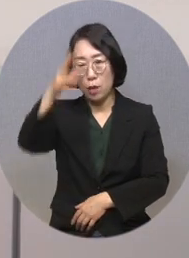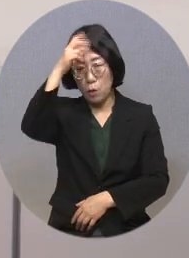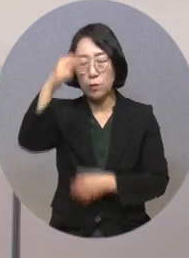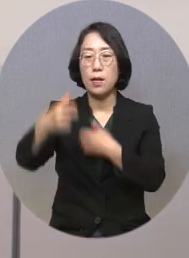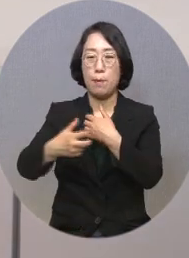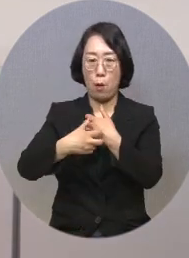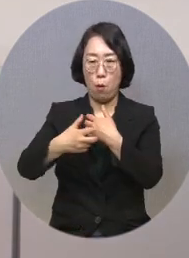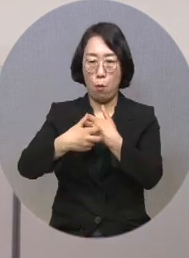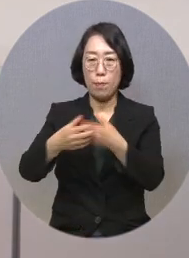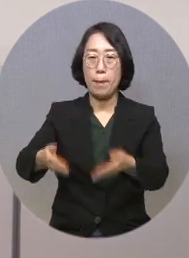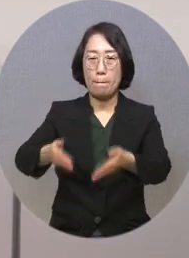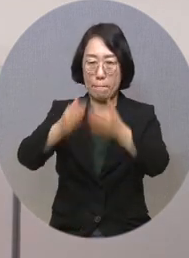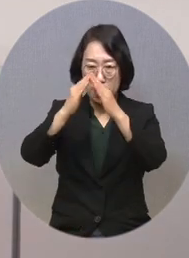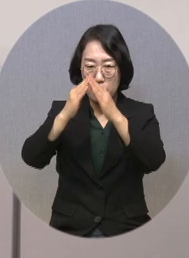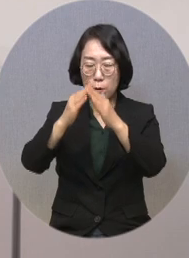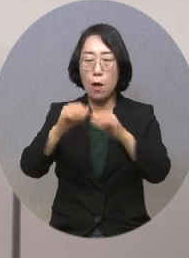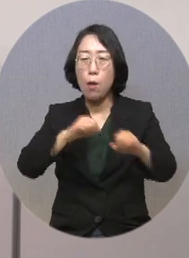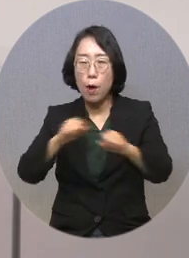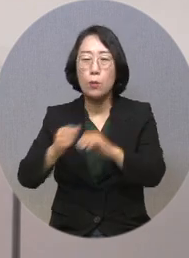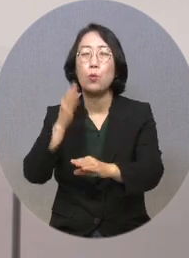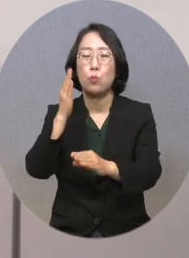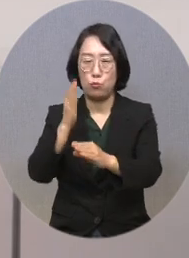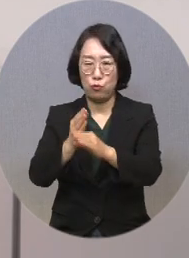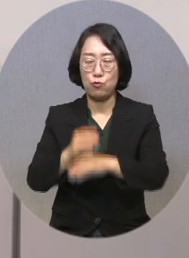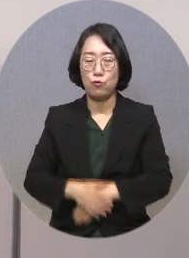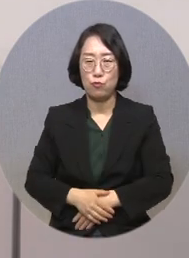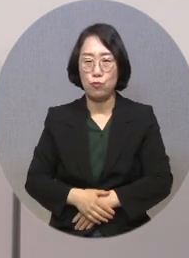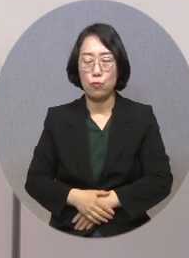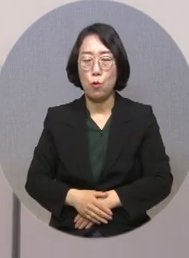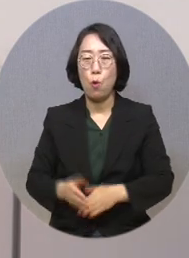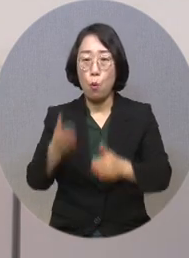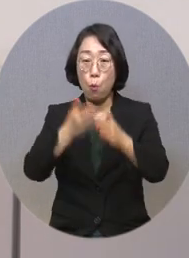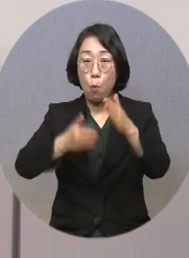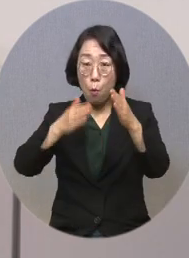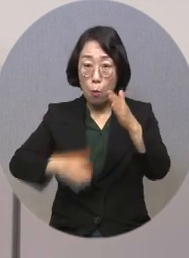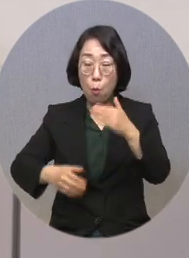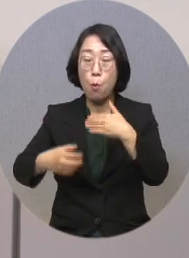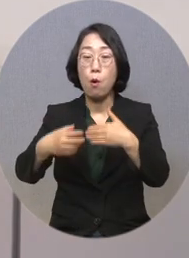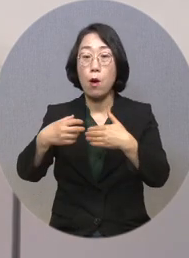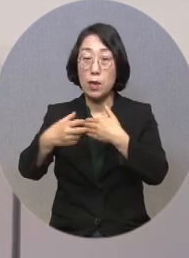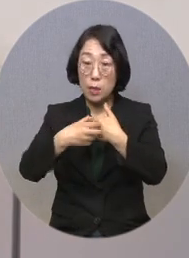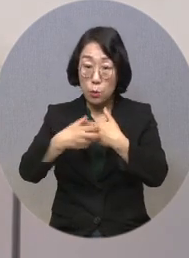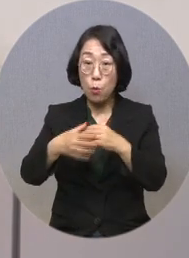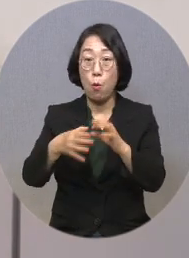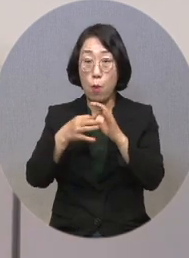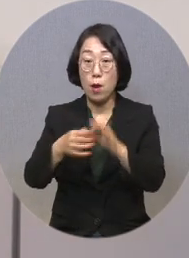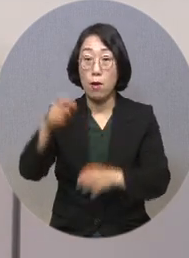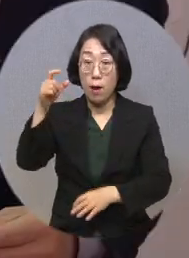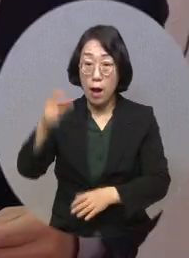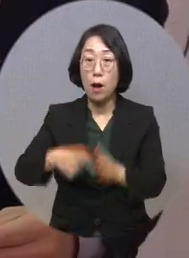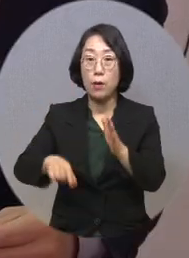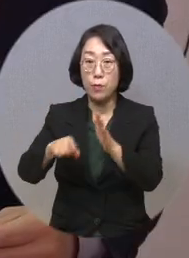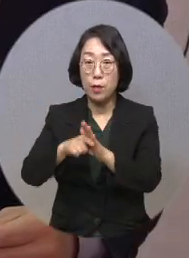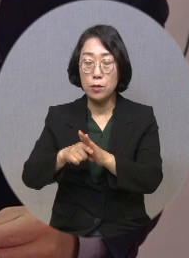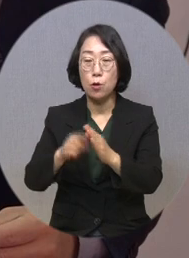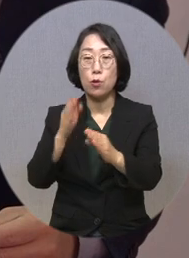있습니다. 공공의료 강화와 재난의료의 효과적 대응을 위한 중부권